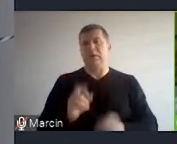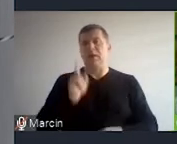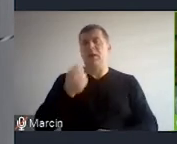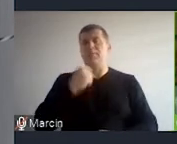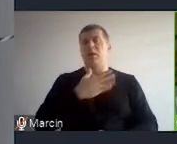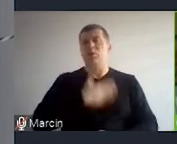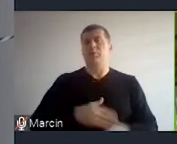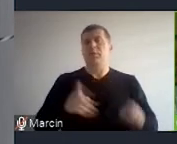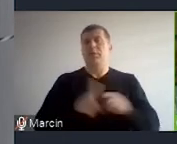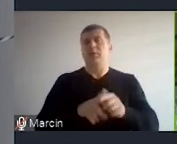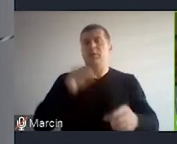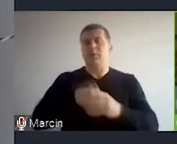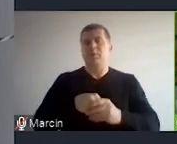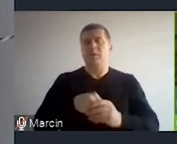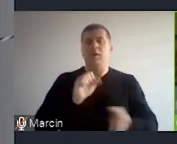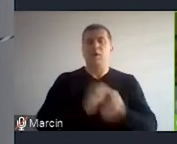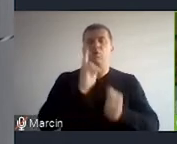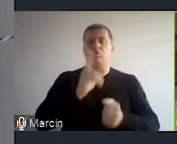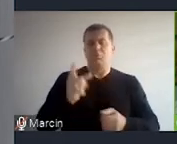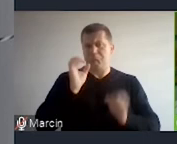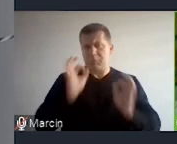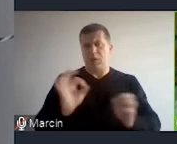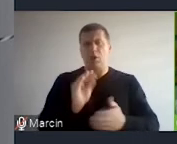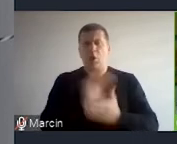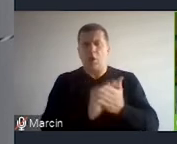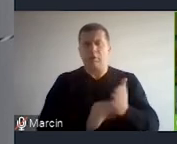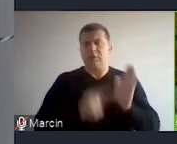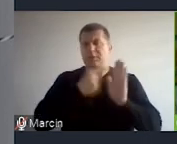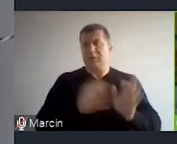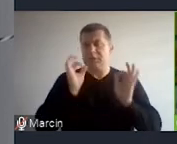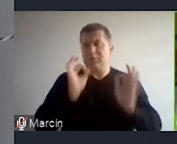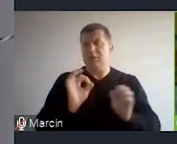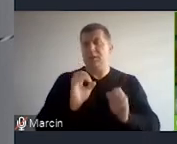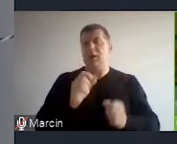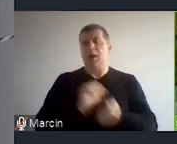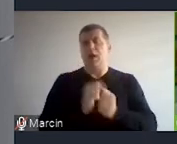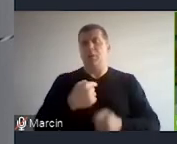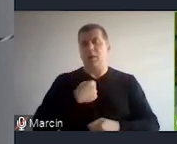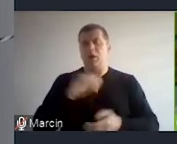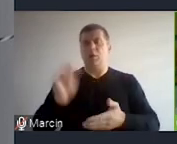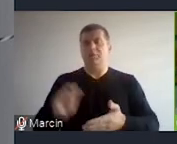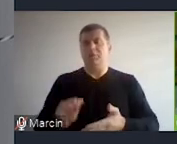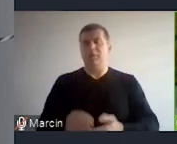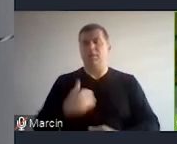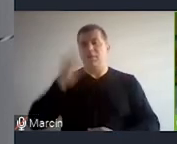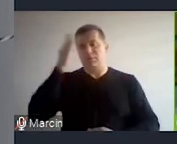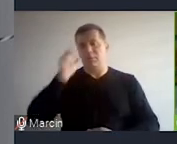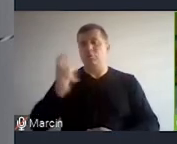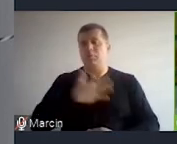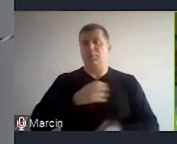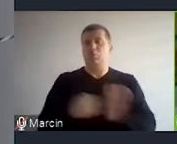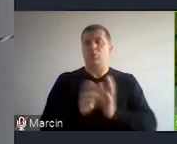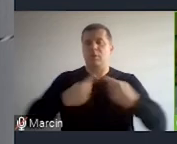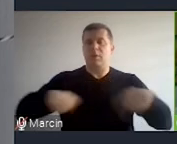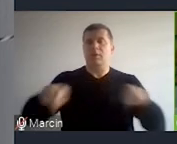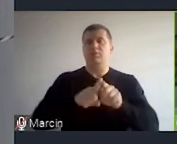lubię takie, w których albo ktoś z sensem opisał wskaźniki, albo opisałem je ja. Czyli wiem, co mam do zrealizowania.